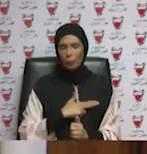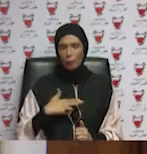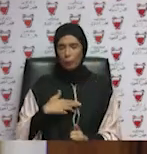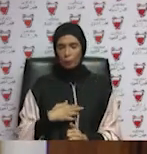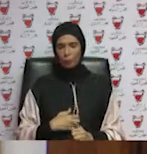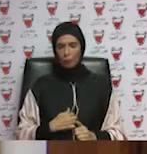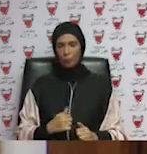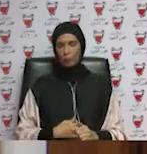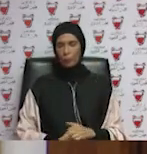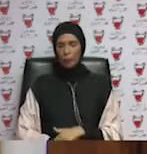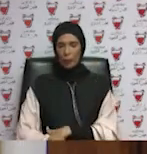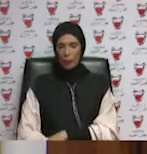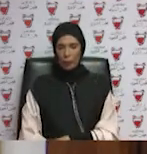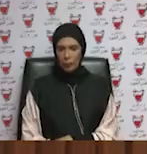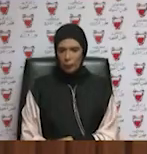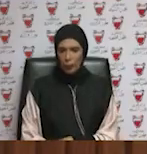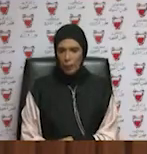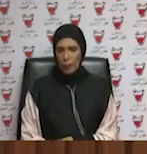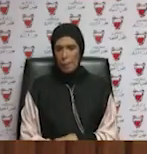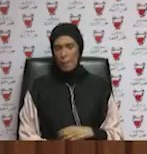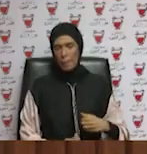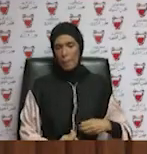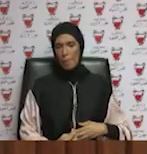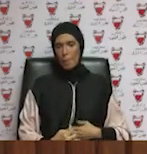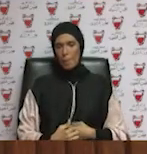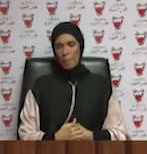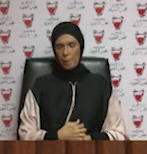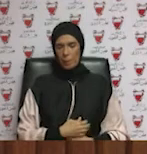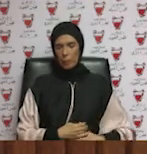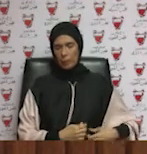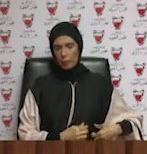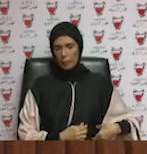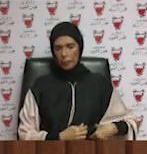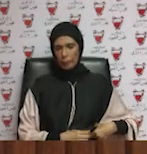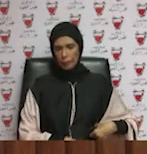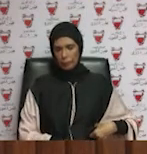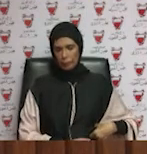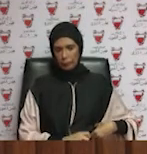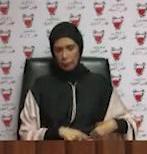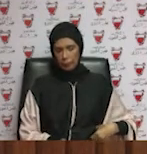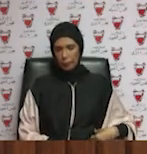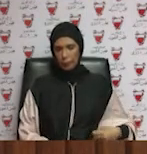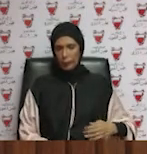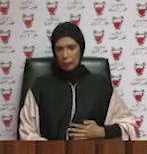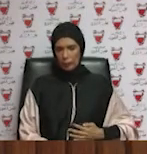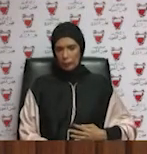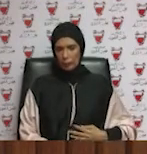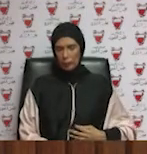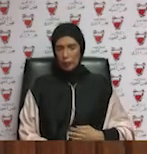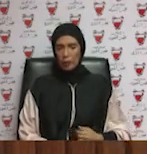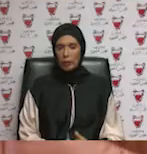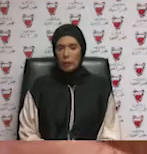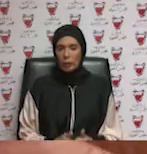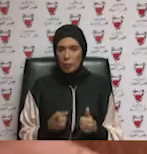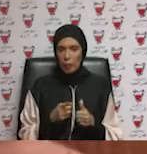شكرا مع الرئيس. شكرا جزيلا. الأخ دلال الزايد مرة أخرى. شكرا معالي الرئيس. بس باختصار